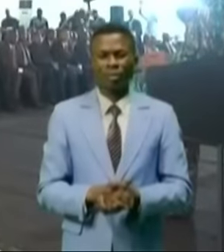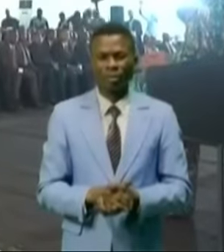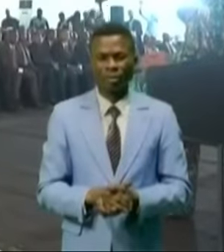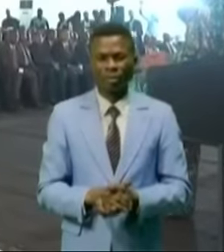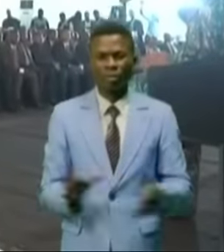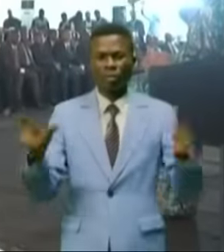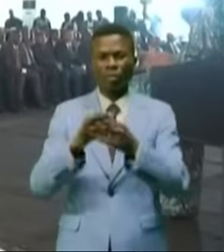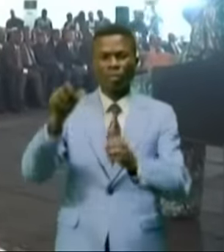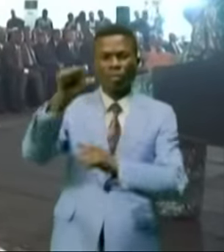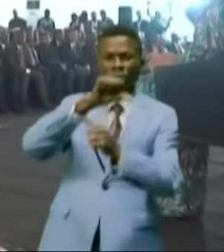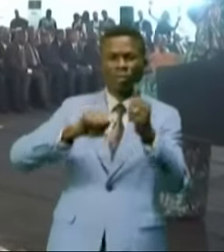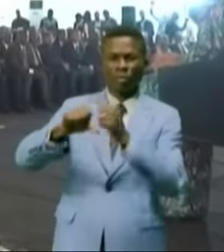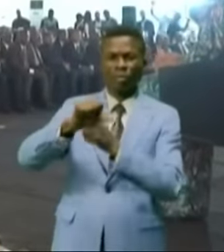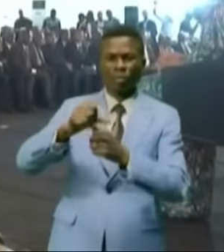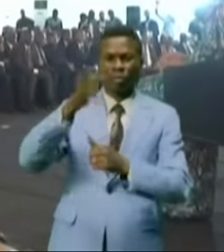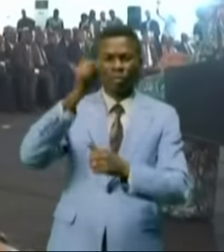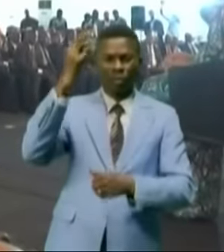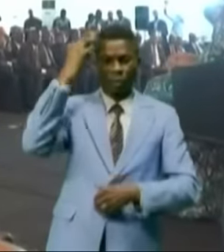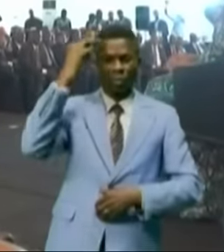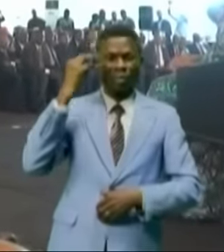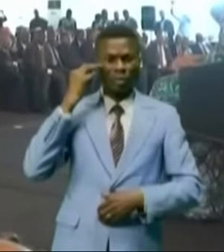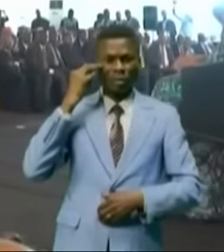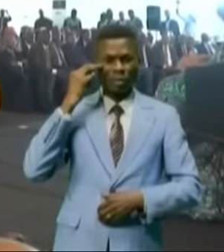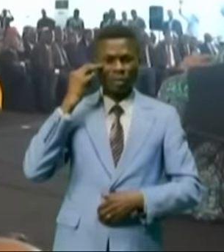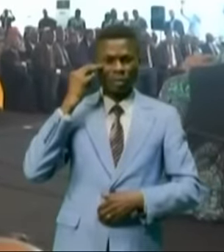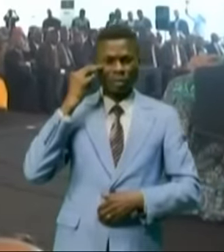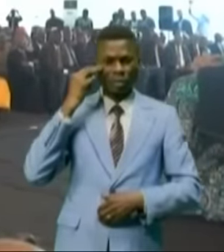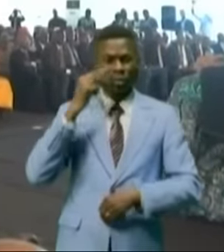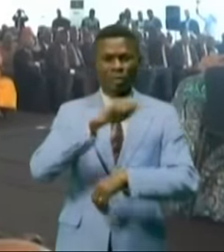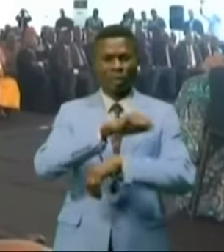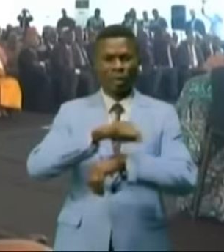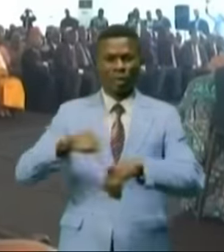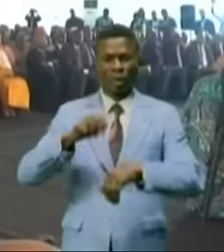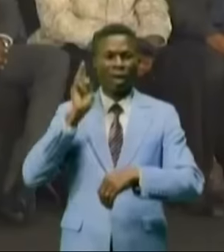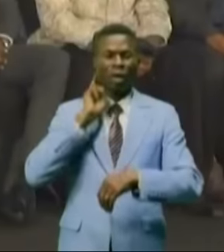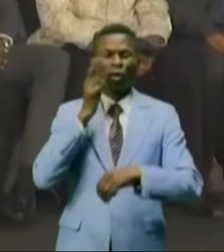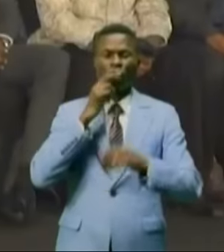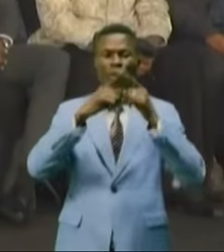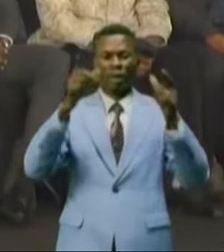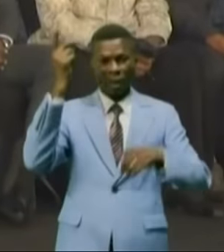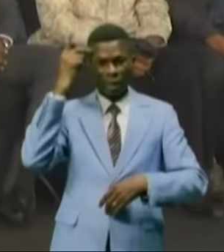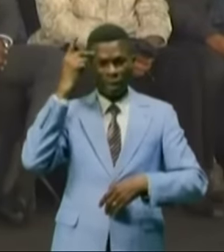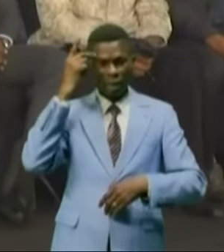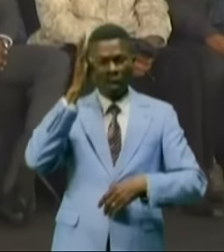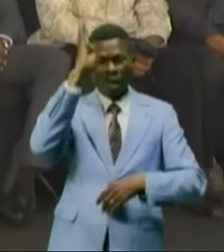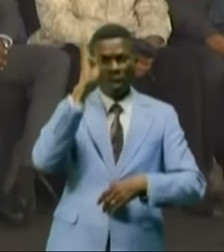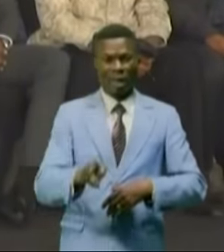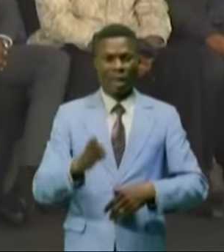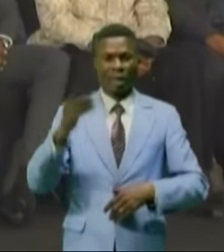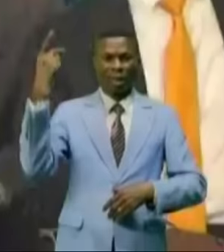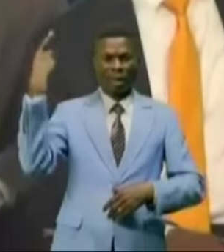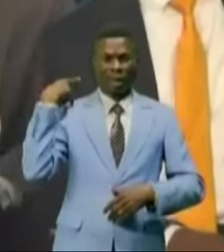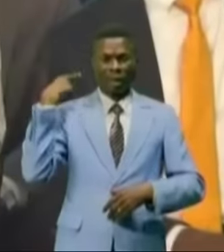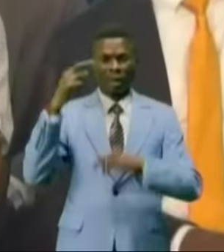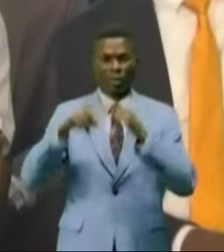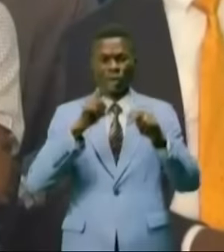Unis autour de la première ministre sous les chapiteaux du Grand Hôtel Kinshasa, plus de 400 députés